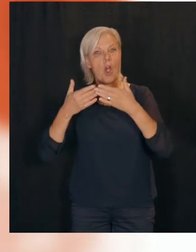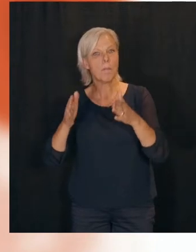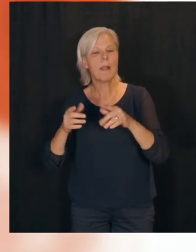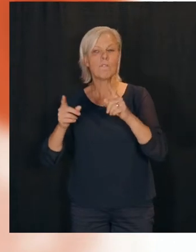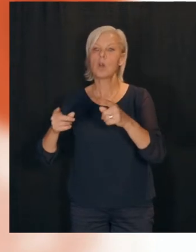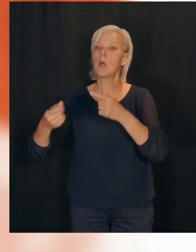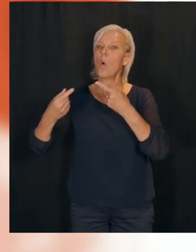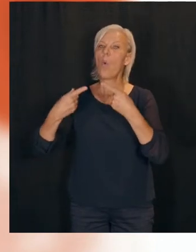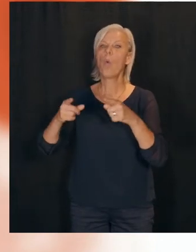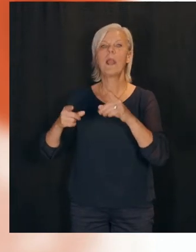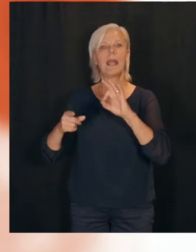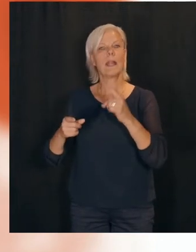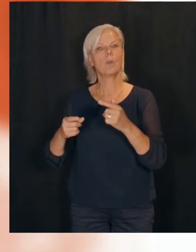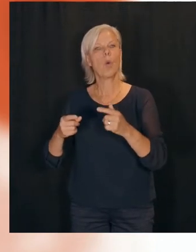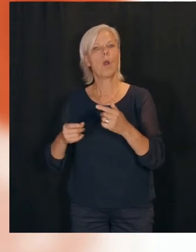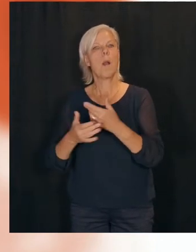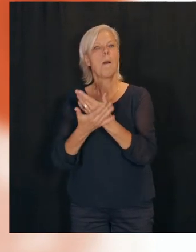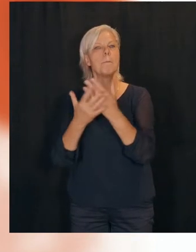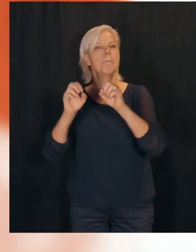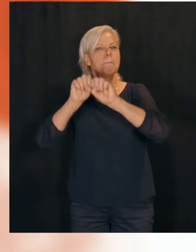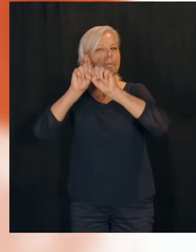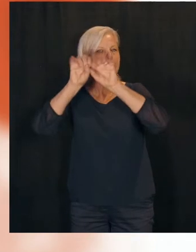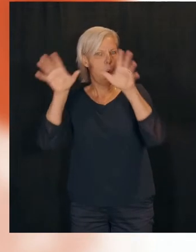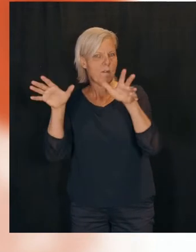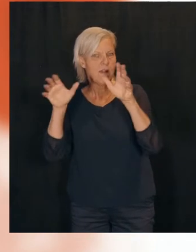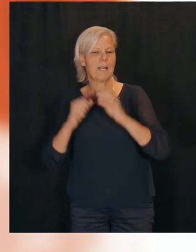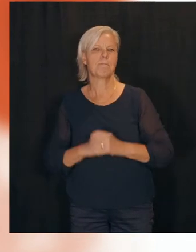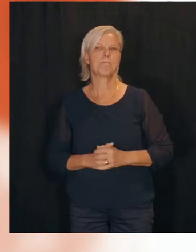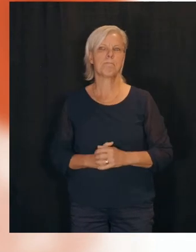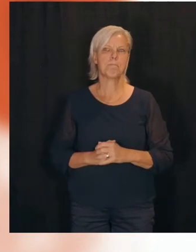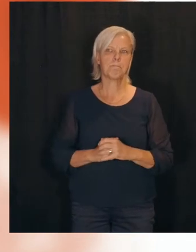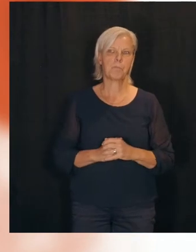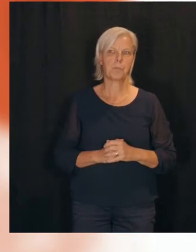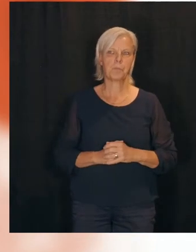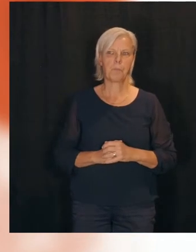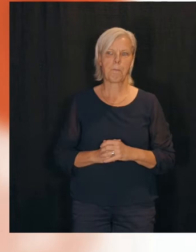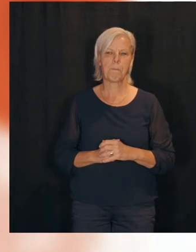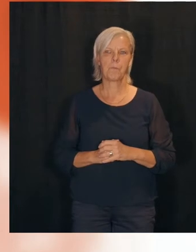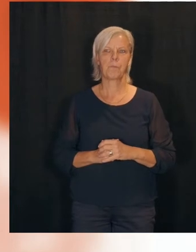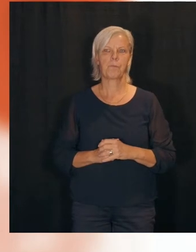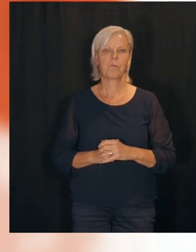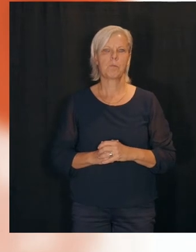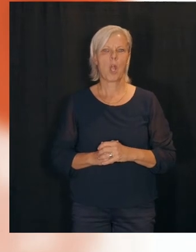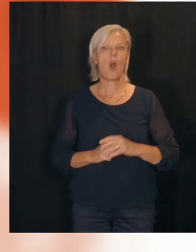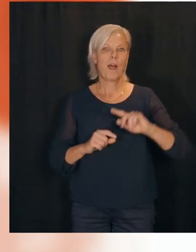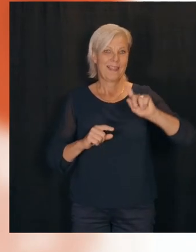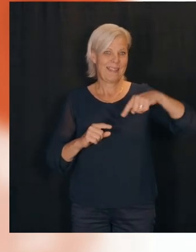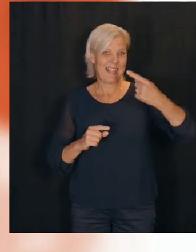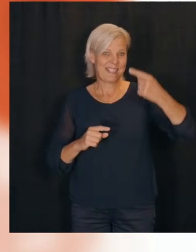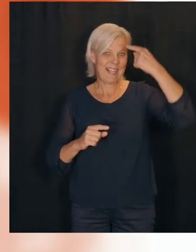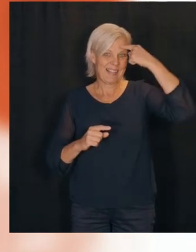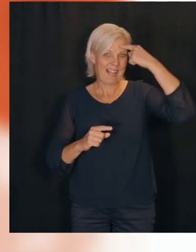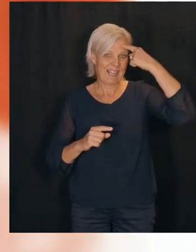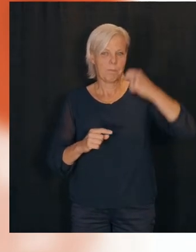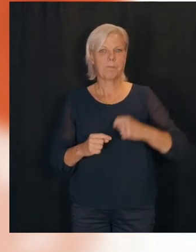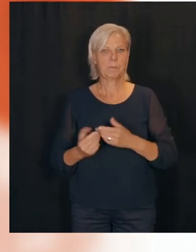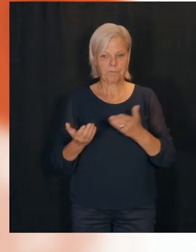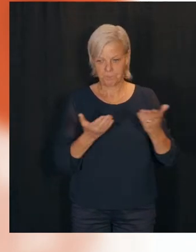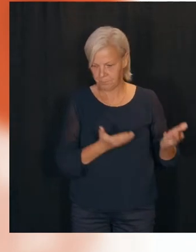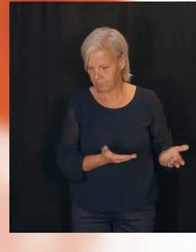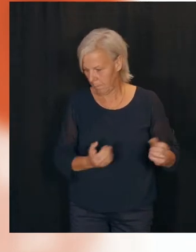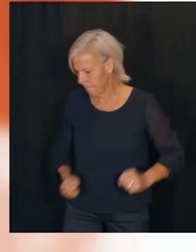och mångfald. Nästa. Nästa tanke, samskapad.